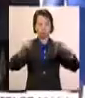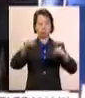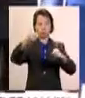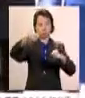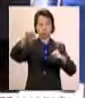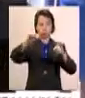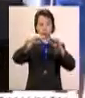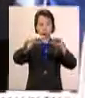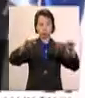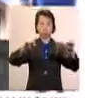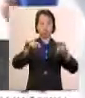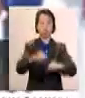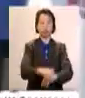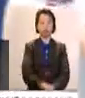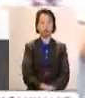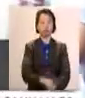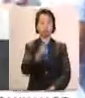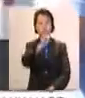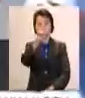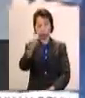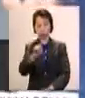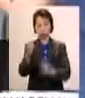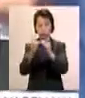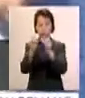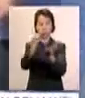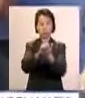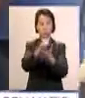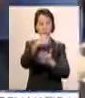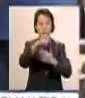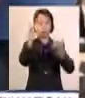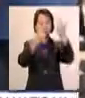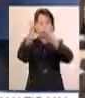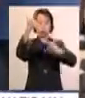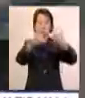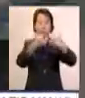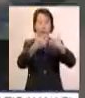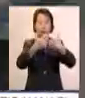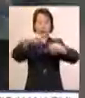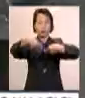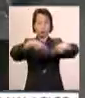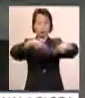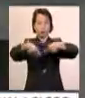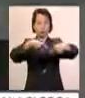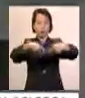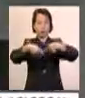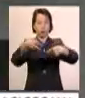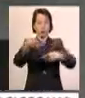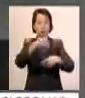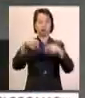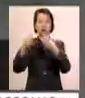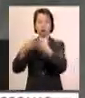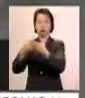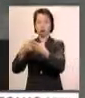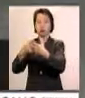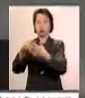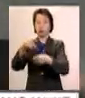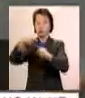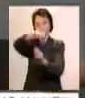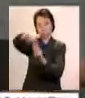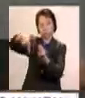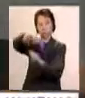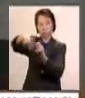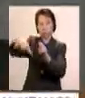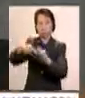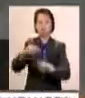pipes. Zuraida ditemui media selepas melawat kilang GC Plastik Industri Serian Berhad dan kilang Plastik Cycle Industries